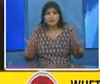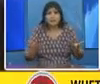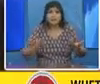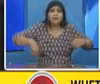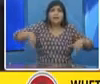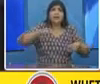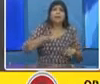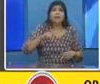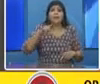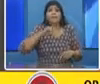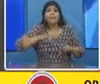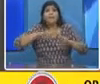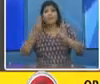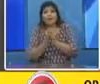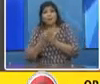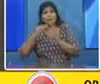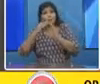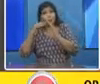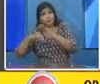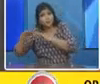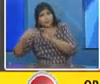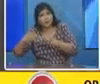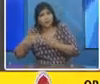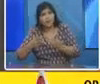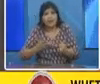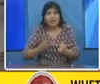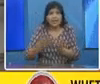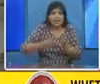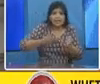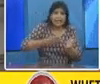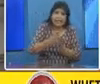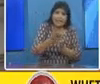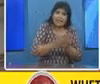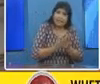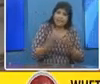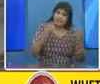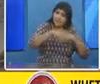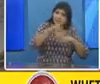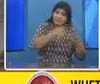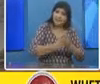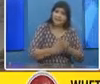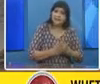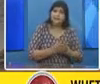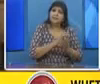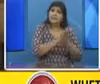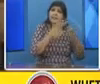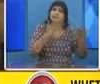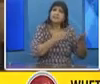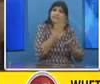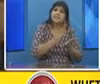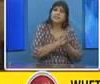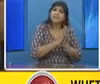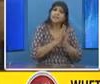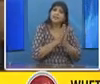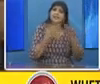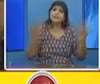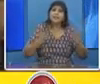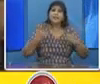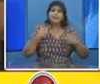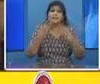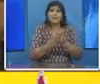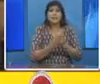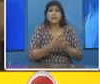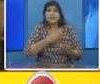में मामा के घर जाते थे, कभी खेत खलिहान में जाते थे, त्योहार कैसे मनाते थे, बहुत